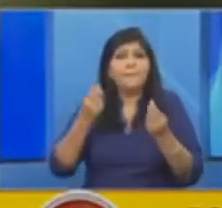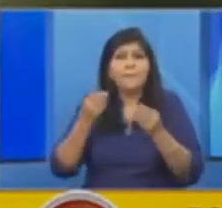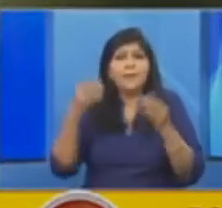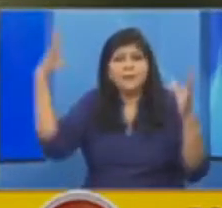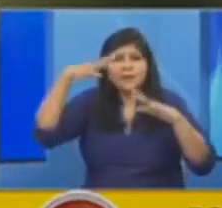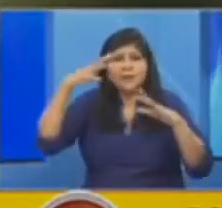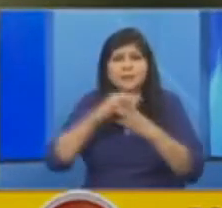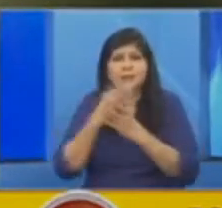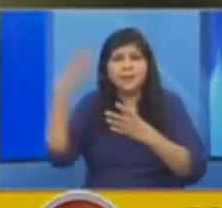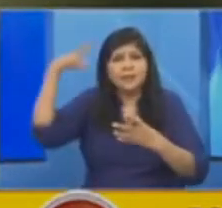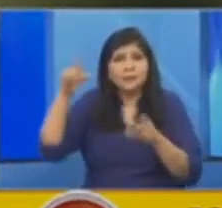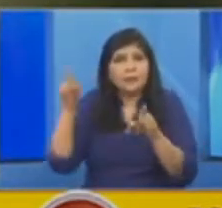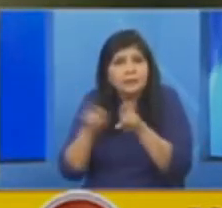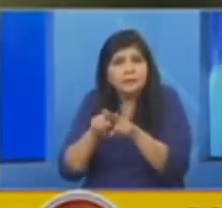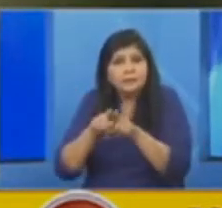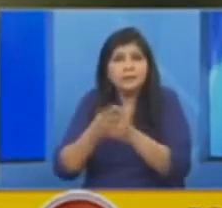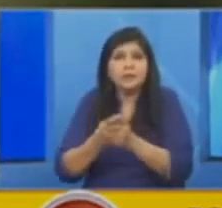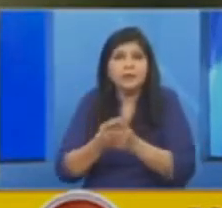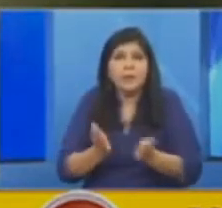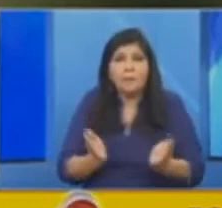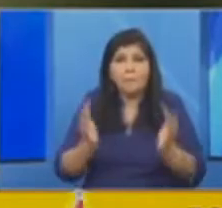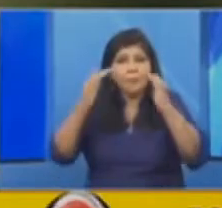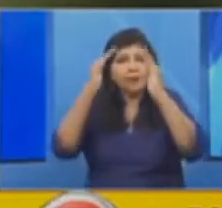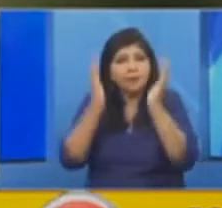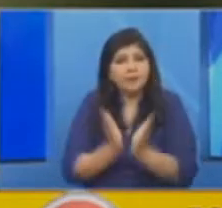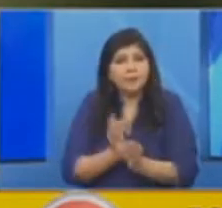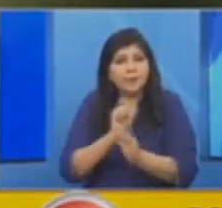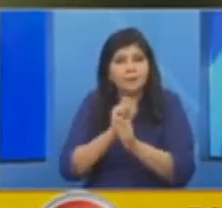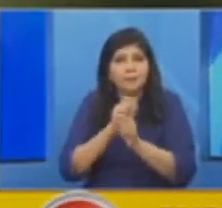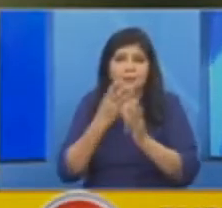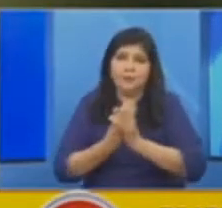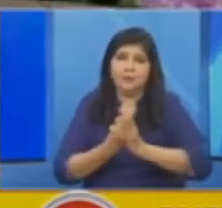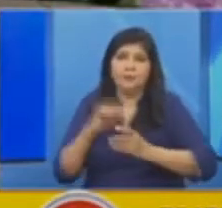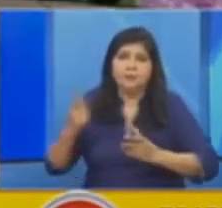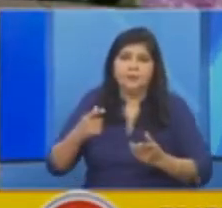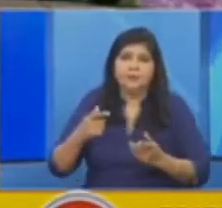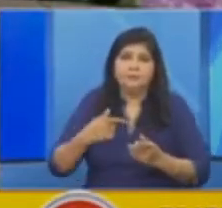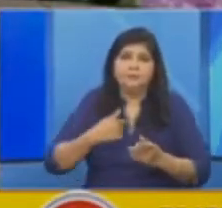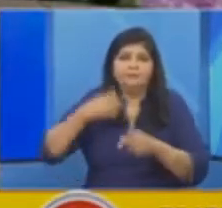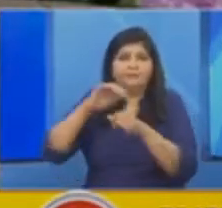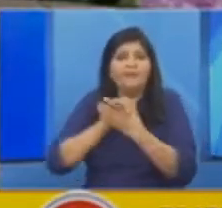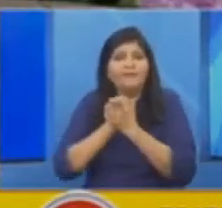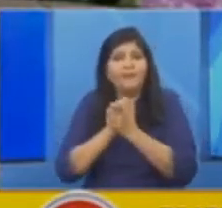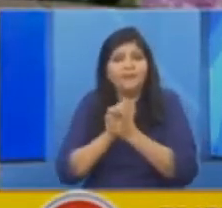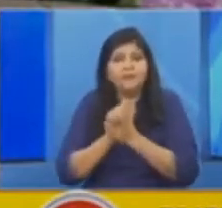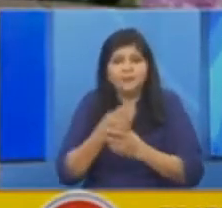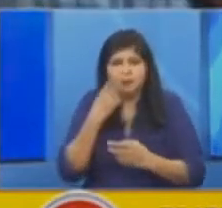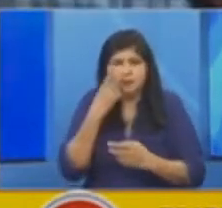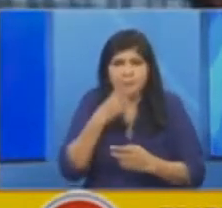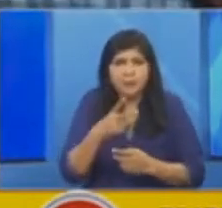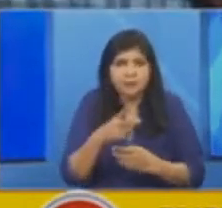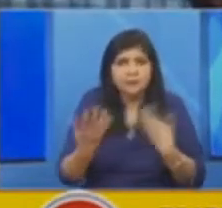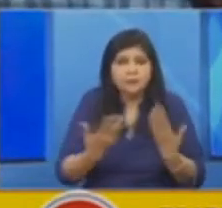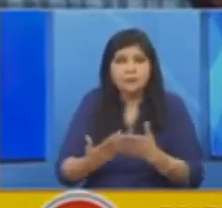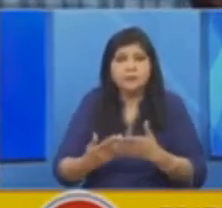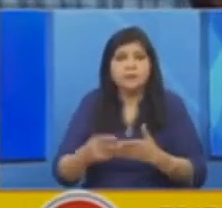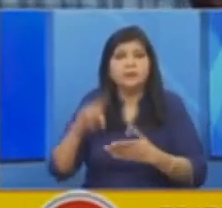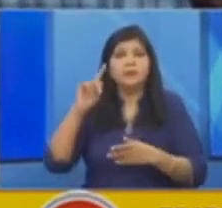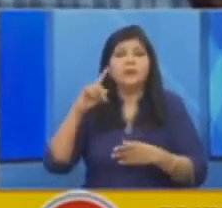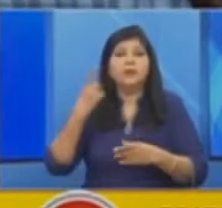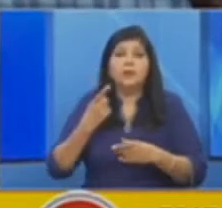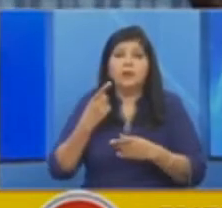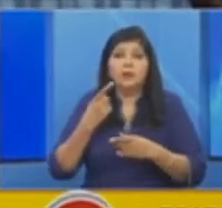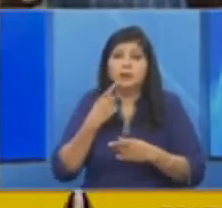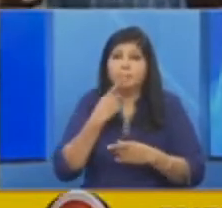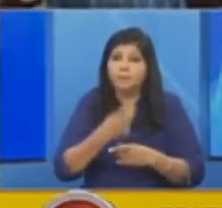की प्रतिमा स्थापित की गई है साथियों हम बहुत बारी के सगर देखेंगे तो एक बात